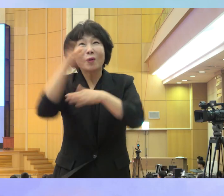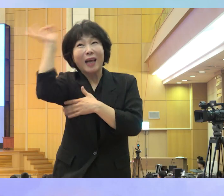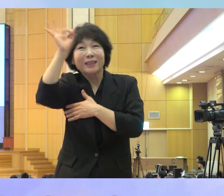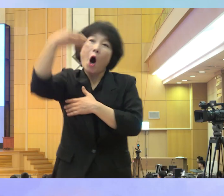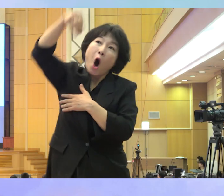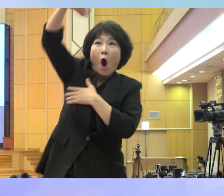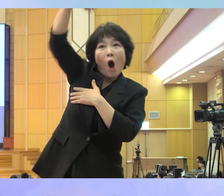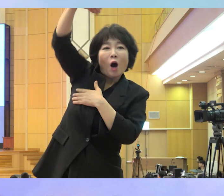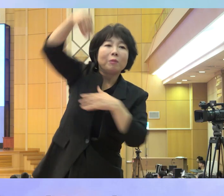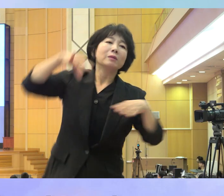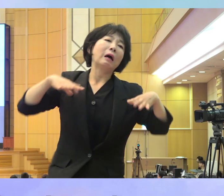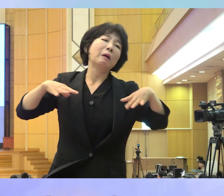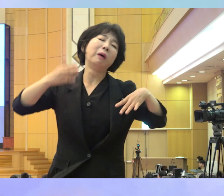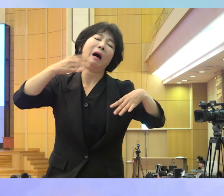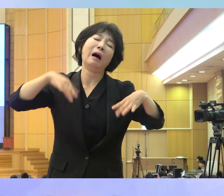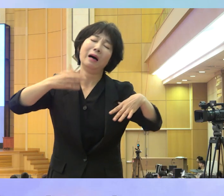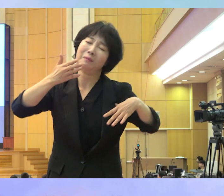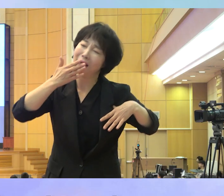찾았다.